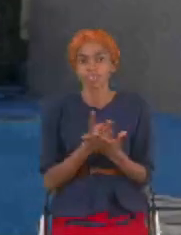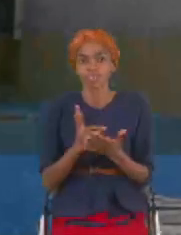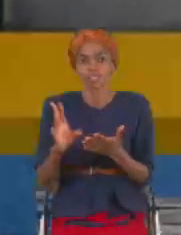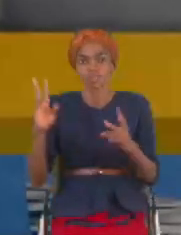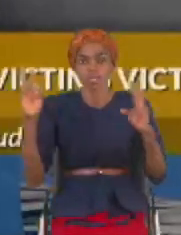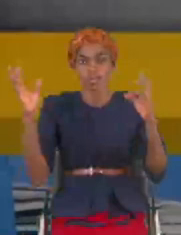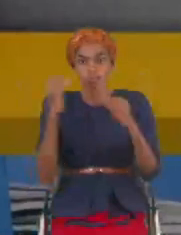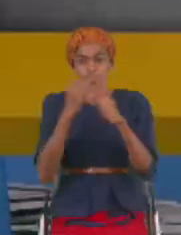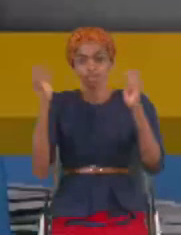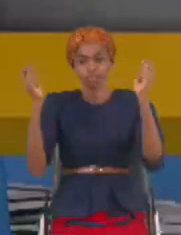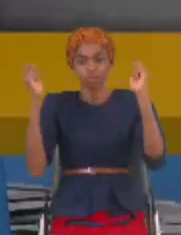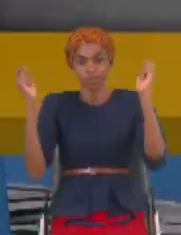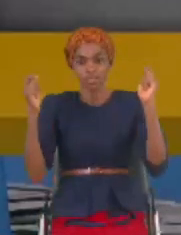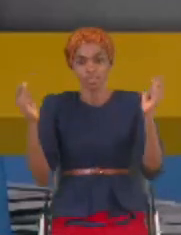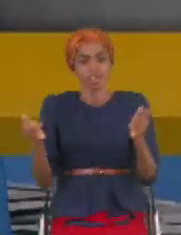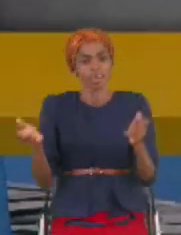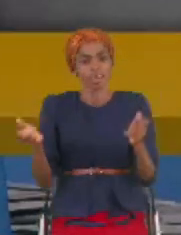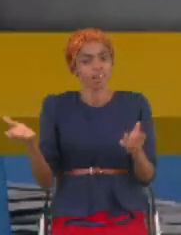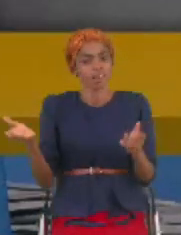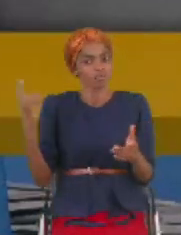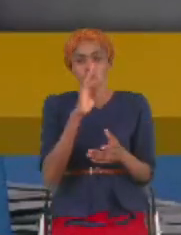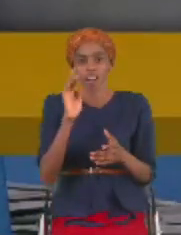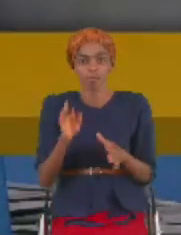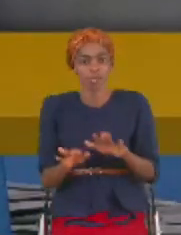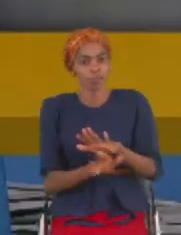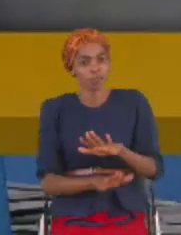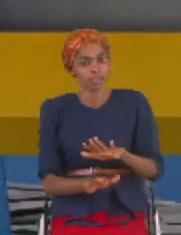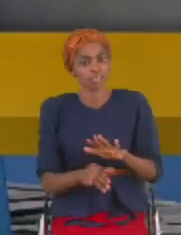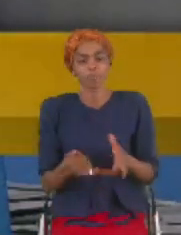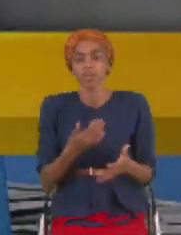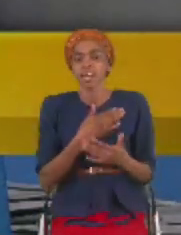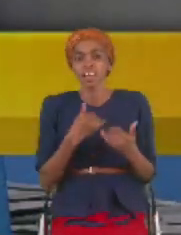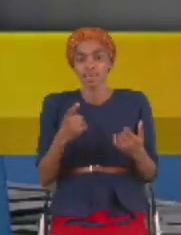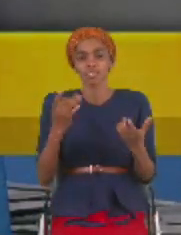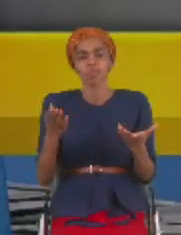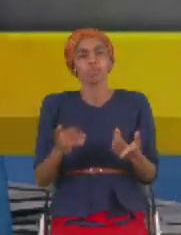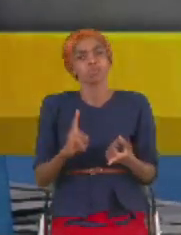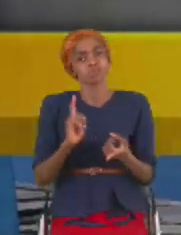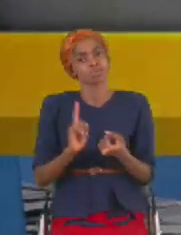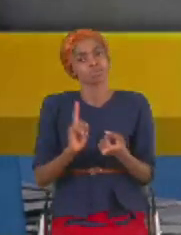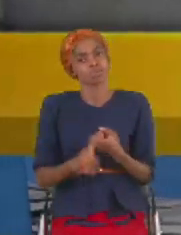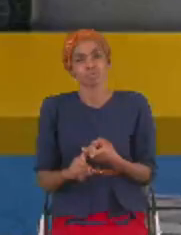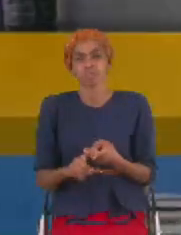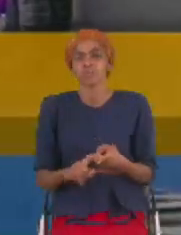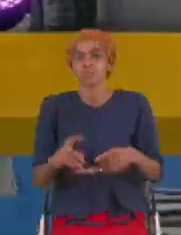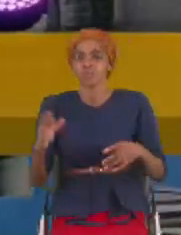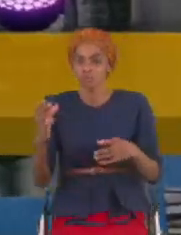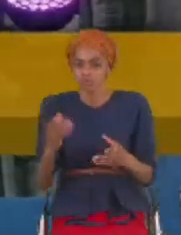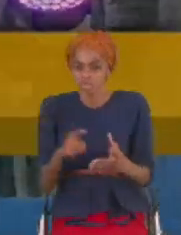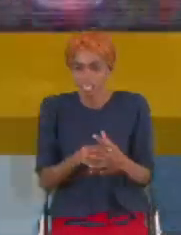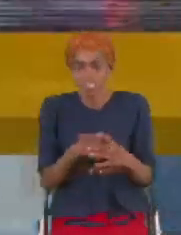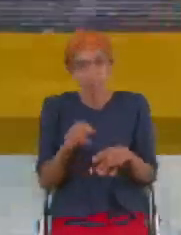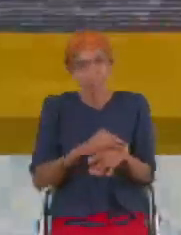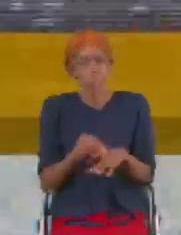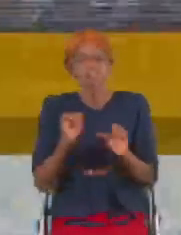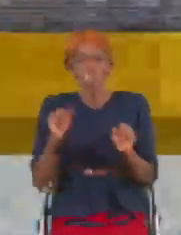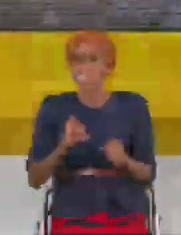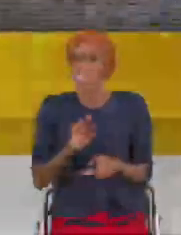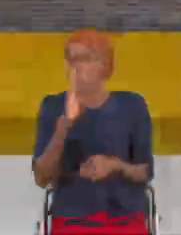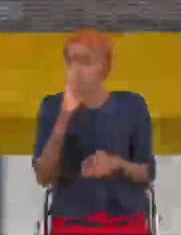victorieux tutelle victimes avant tu veux maintenant exercer le ministère est ce que le pt ministre un ministre